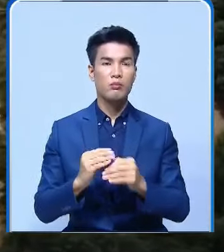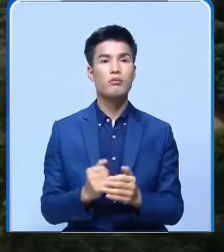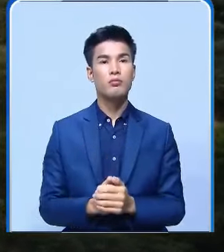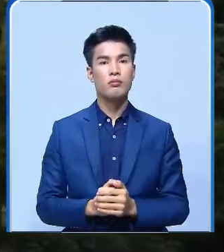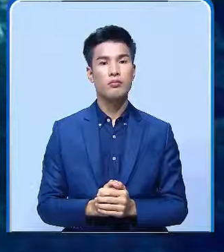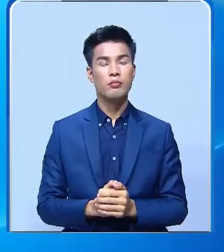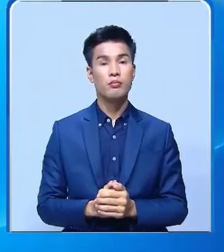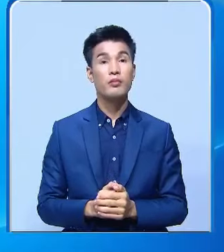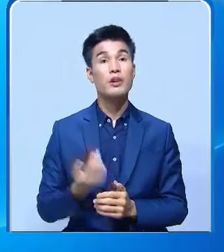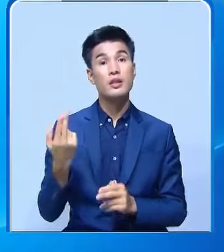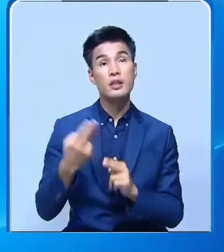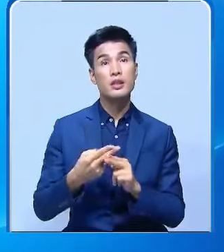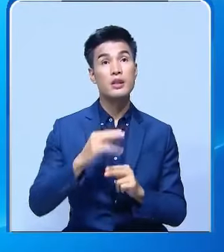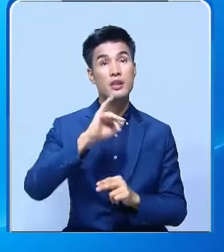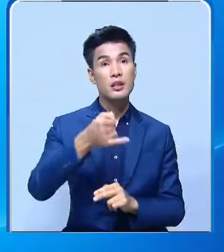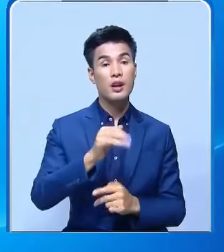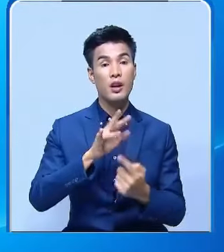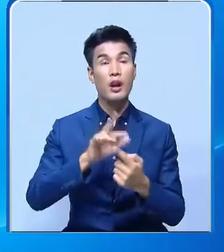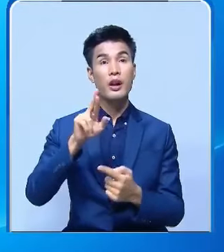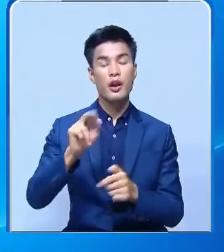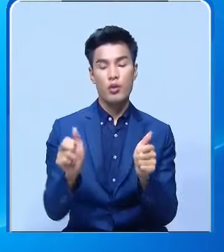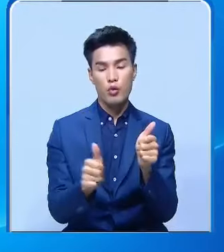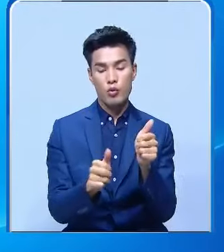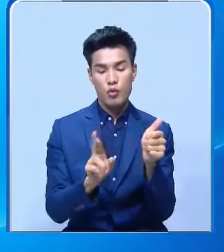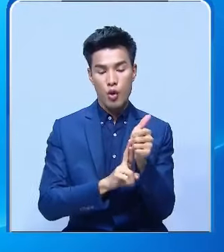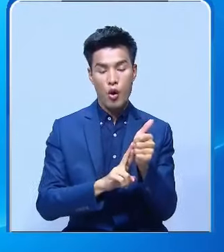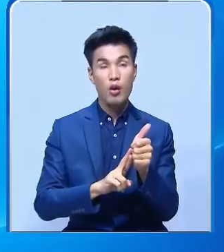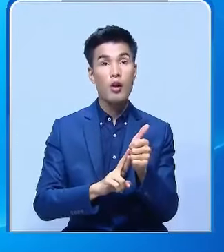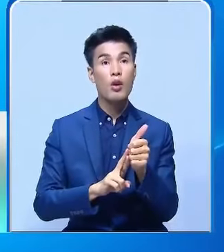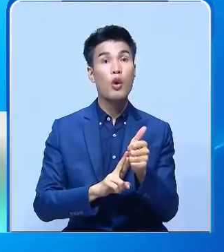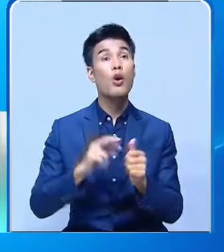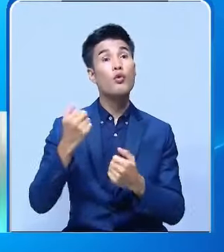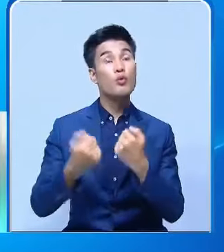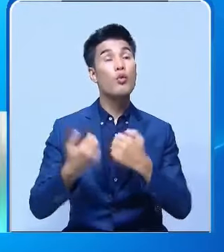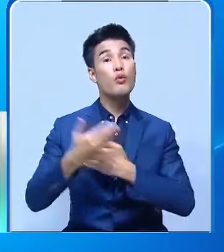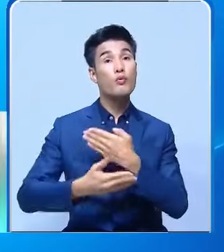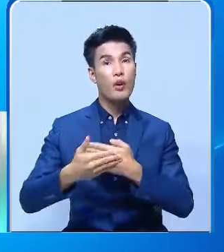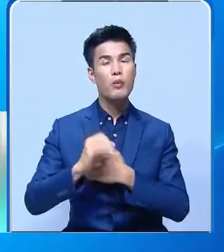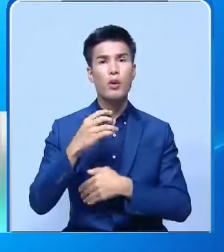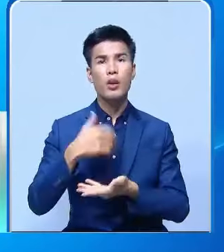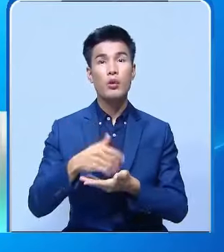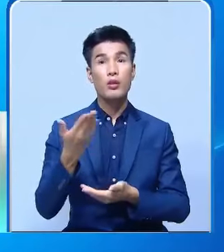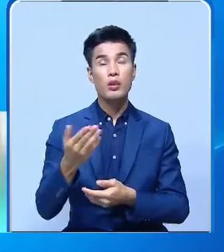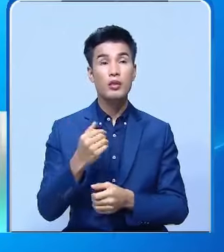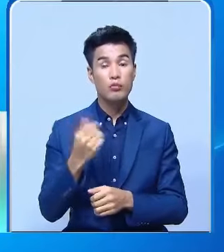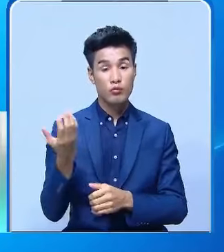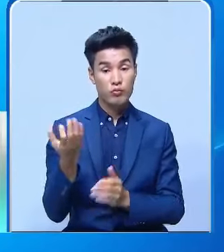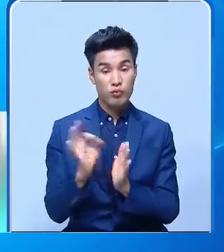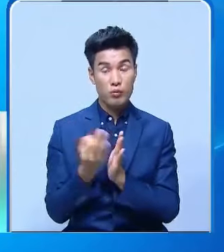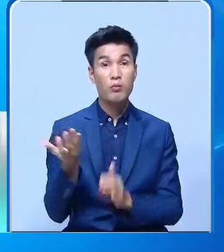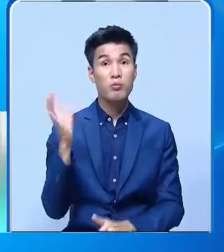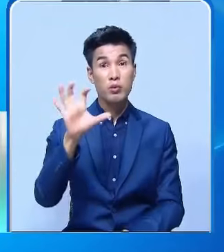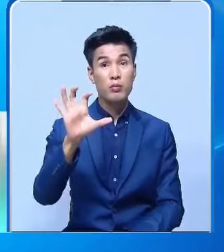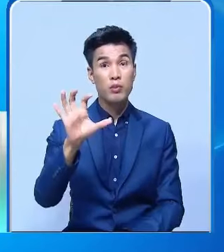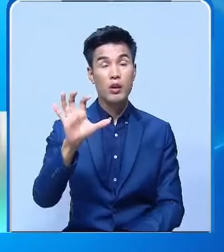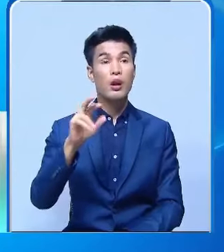นายเจเรรุ่งขณิยะรองผู้ว่าการรถไฟรักษาการในตำแหน่งผู้ว่าการรถไฟแห่งประเทศไทยบอกว่าที่สื่อออนไลน์นำเสนอว่า